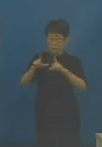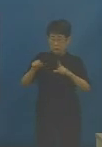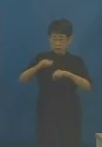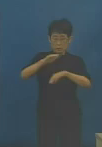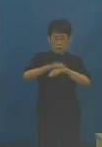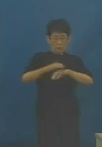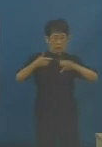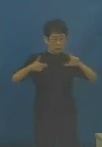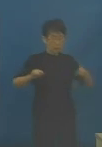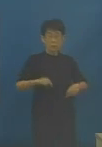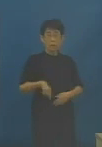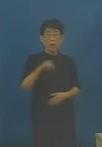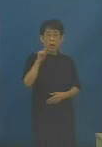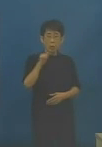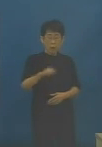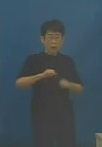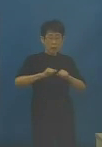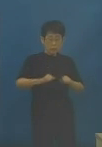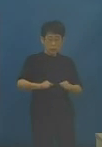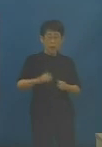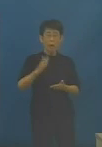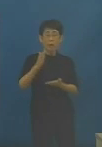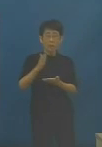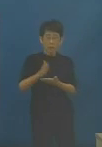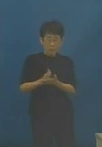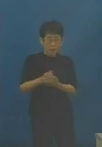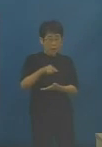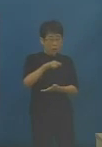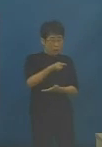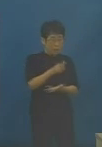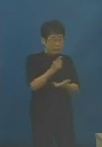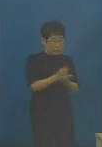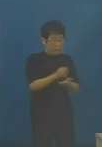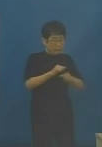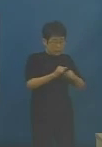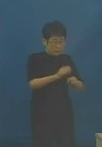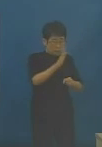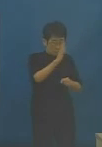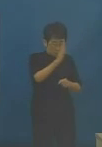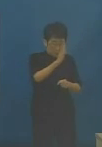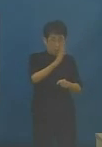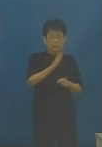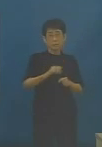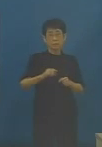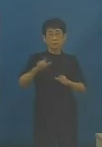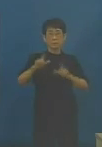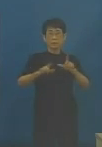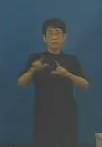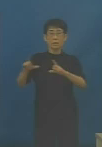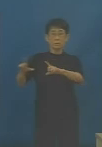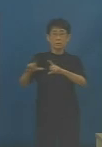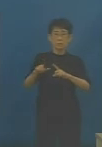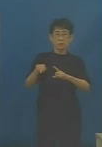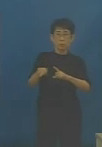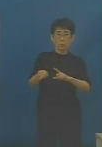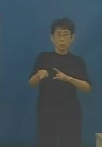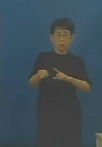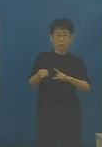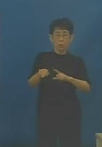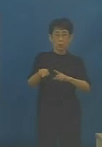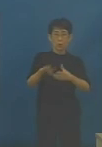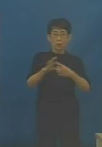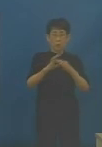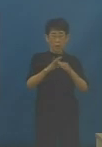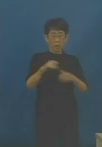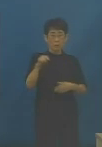こういうことは してはいけませんとか、これはだけはやってくださいとかいうタイプのものでありまして、その中に、ま